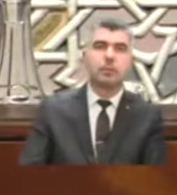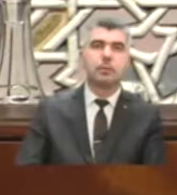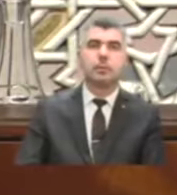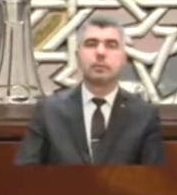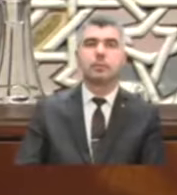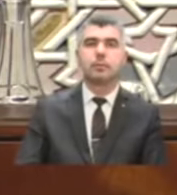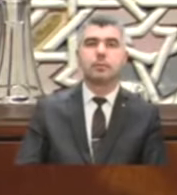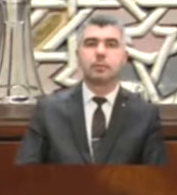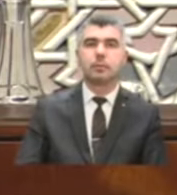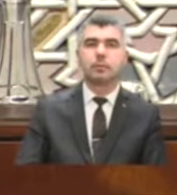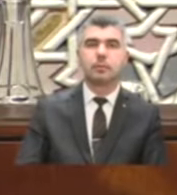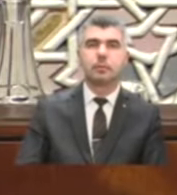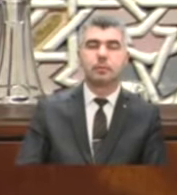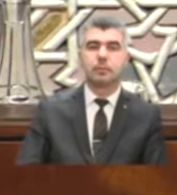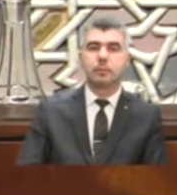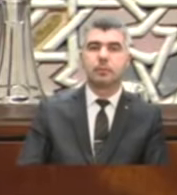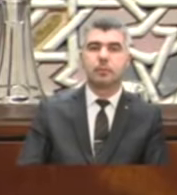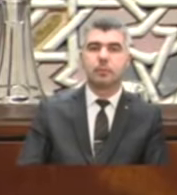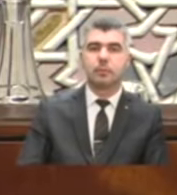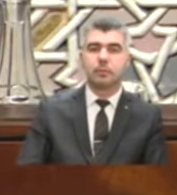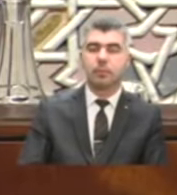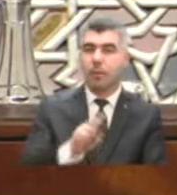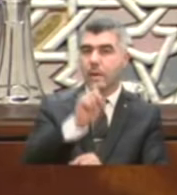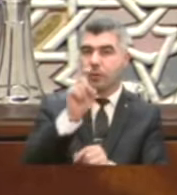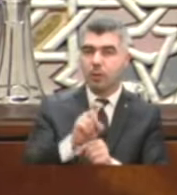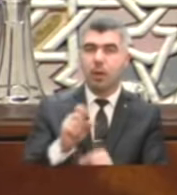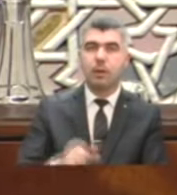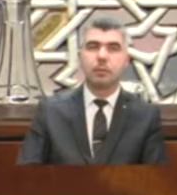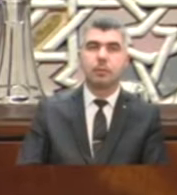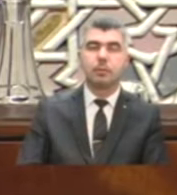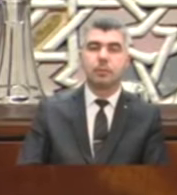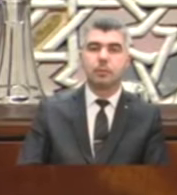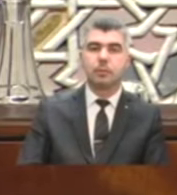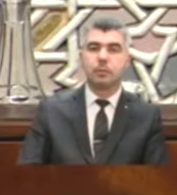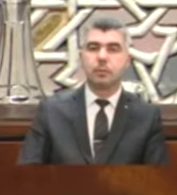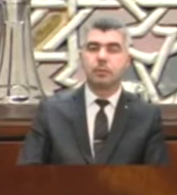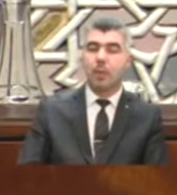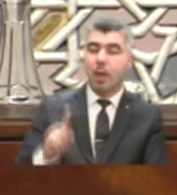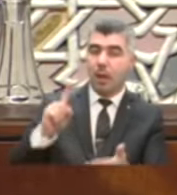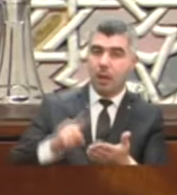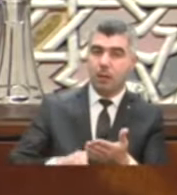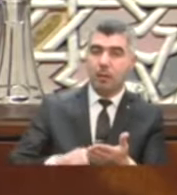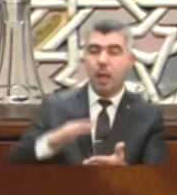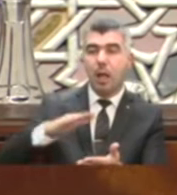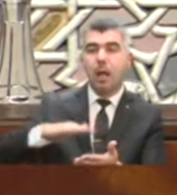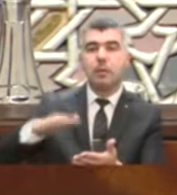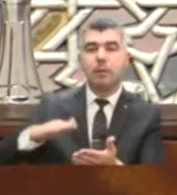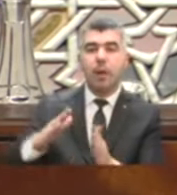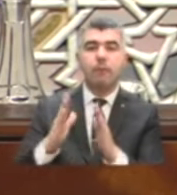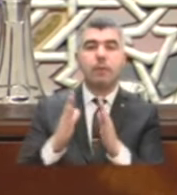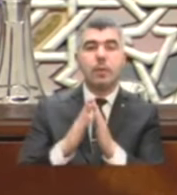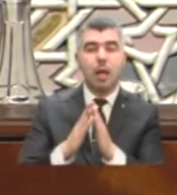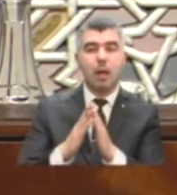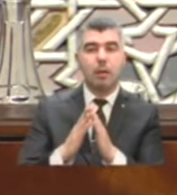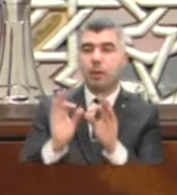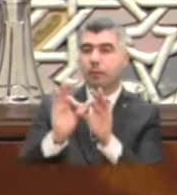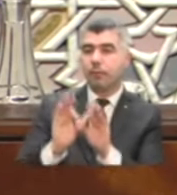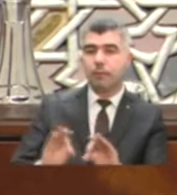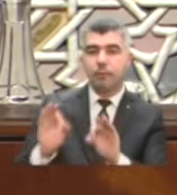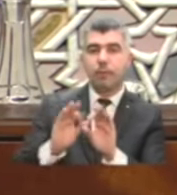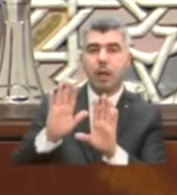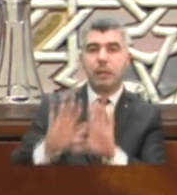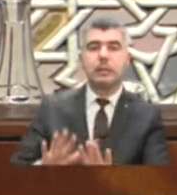شكرا. السيدة الوزيرة، سؤال عن تمكين الأطفال المتخلى عنهم في سن 18